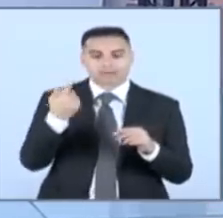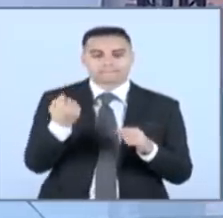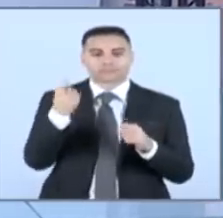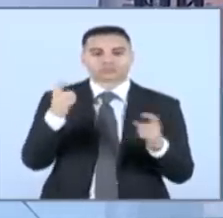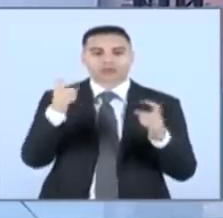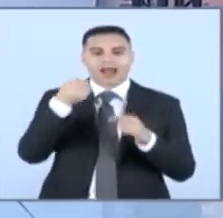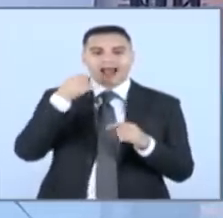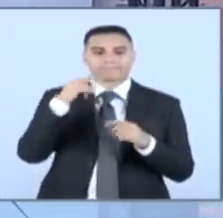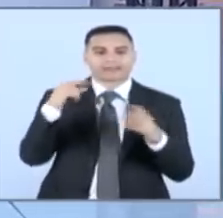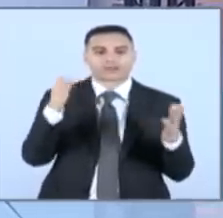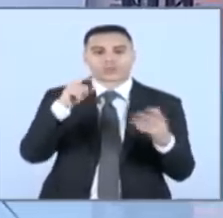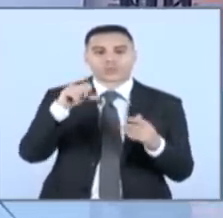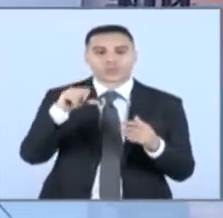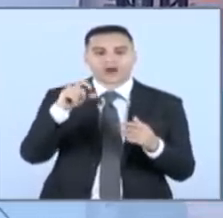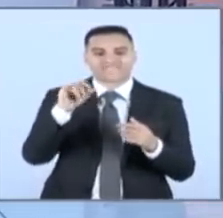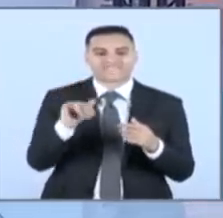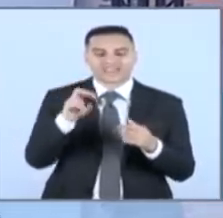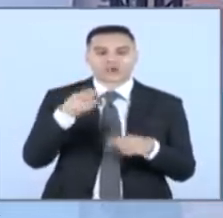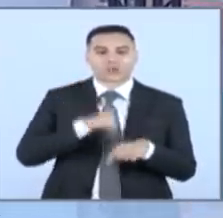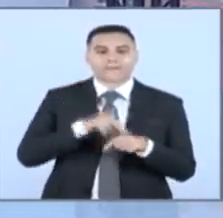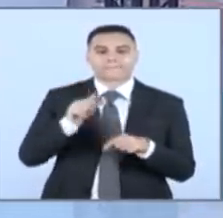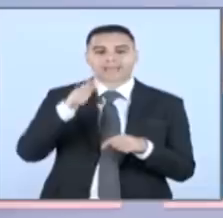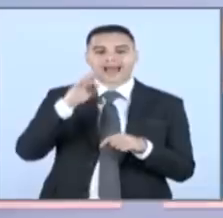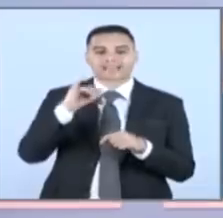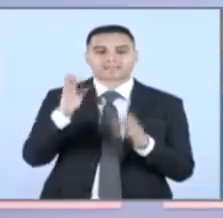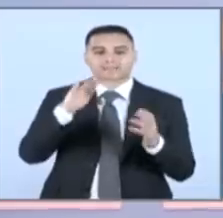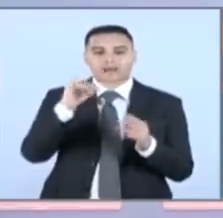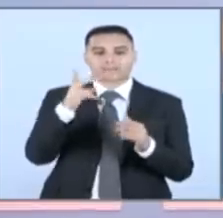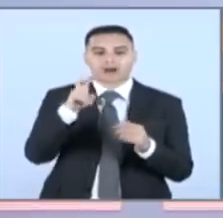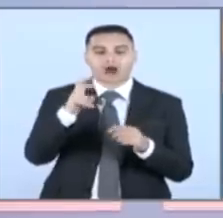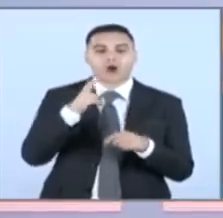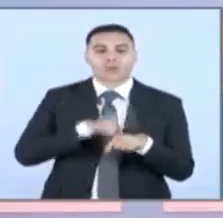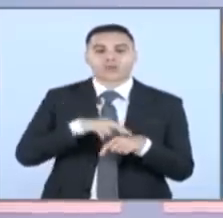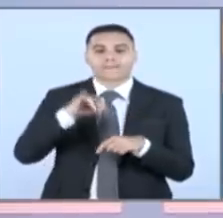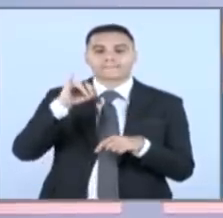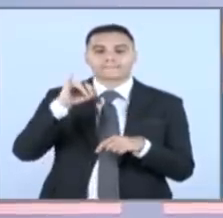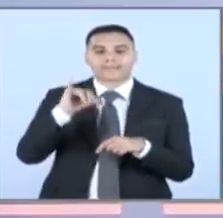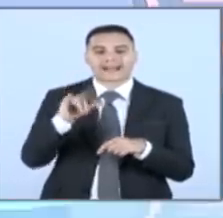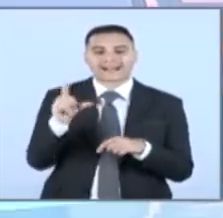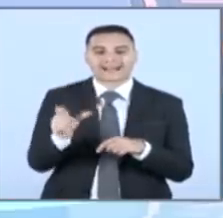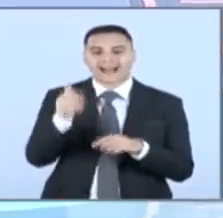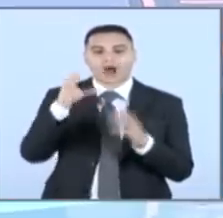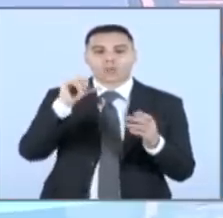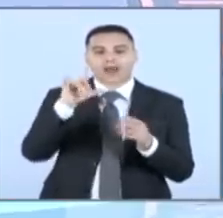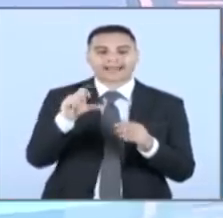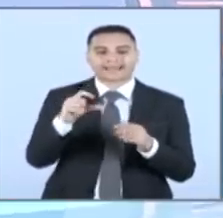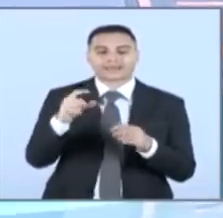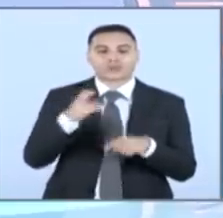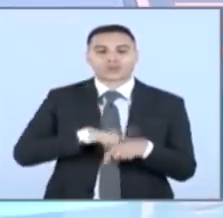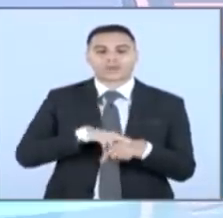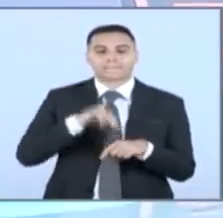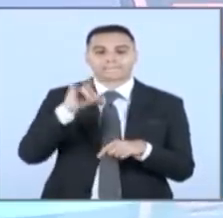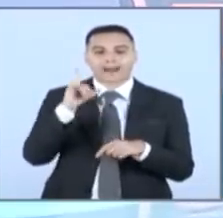بطولة أحمد وفيق، باسم سمرة، ميرنا وليد، نادية رشاد، وأحمد